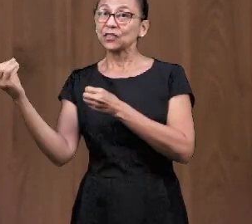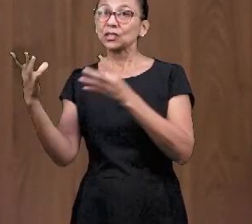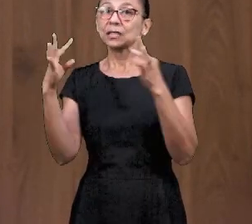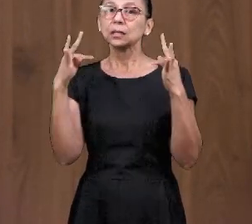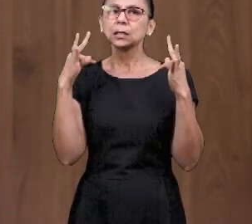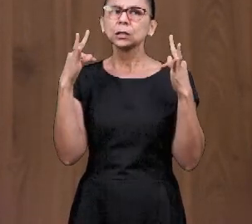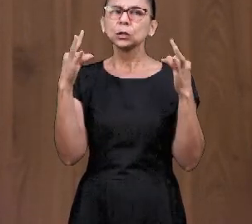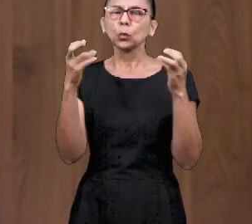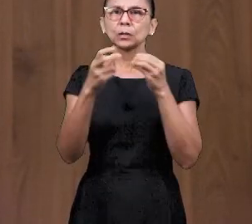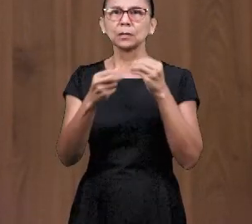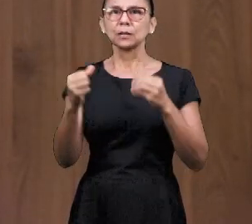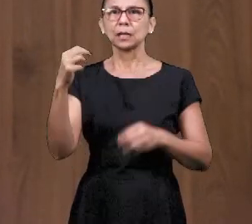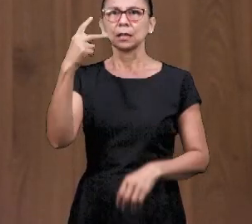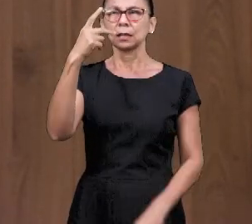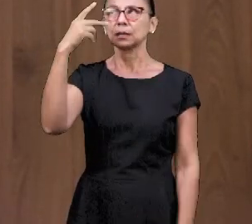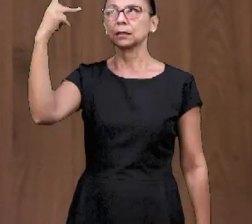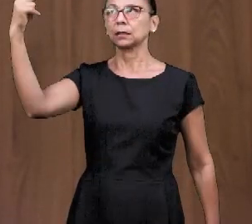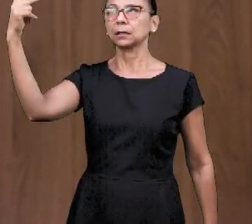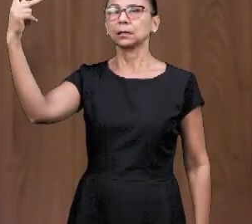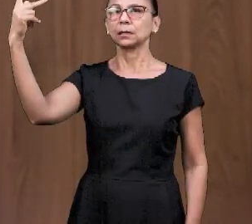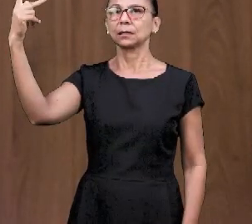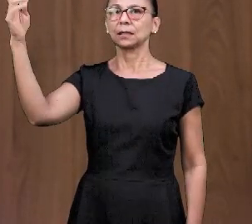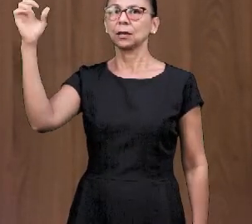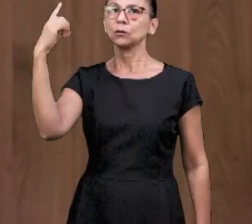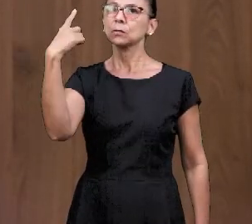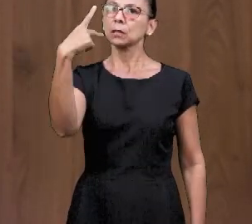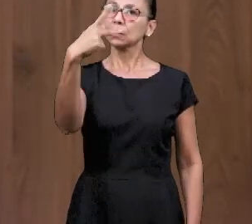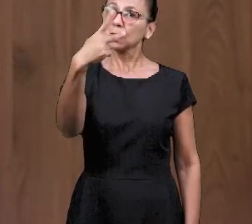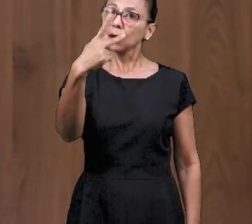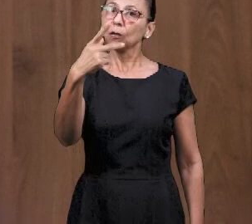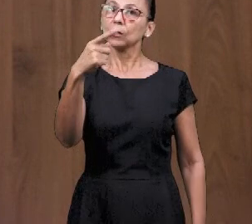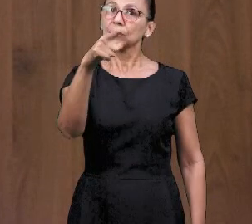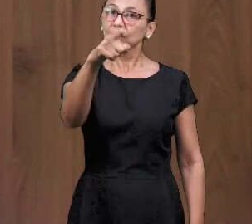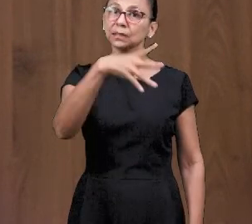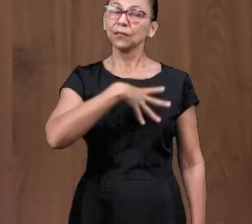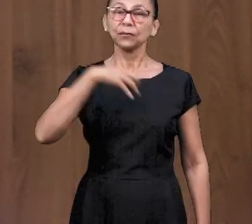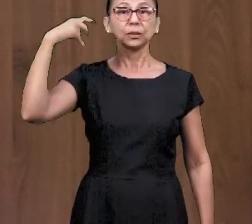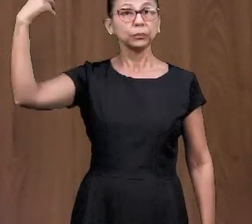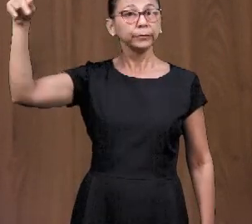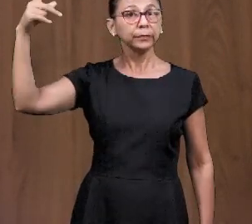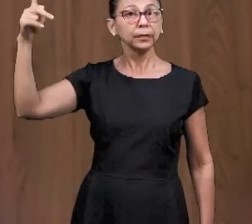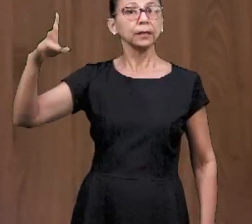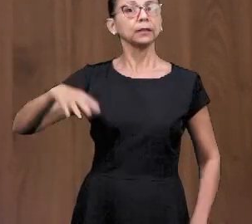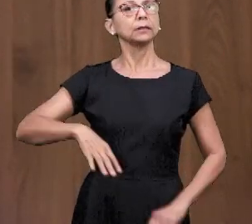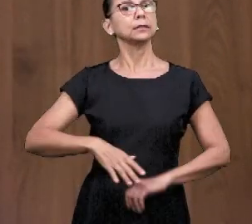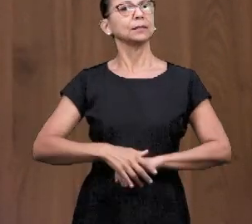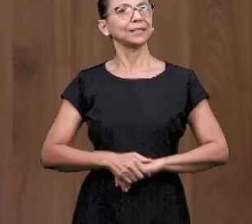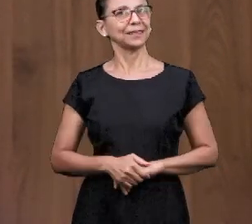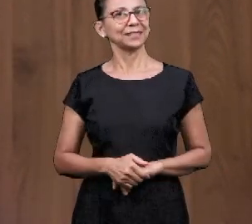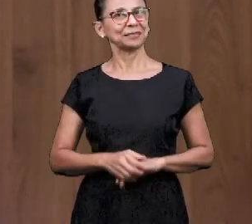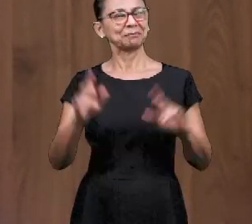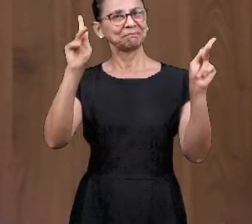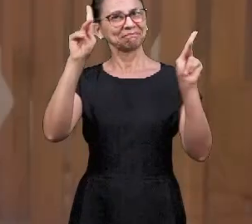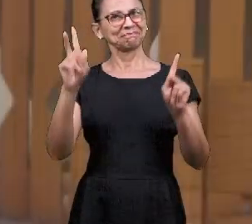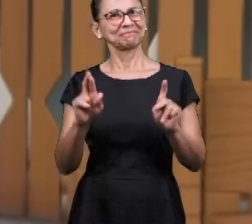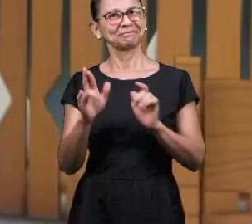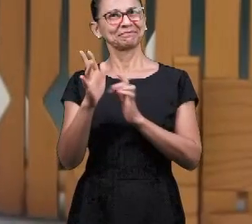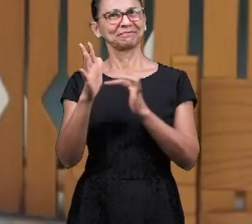il sera mon fils. Gloire à Dieu, que cette parole soit une bénédiction pour notre vie. À tous, la paix du Seigneur.